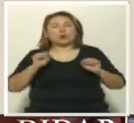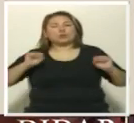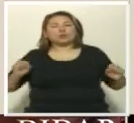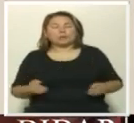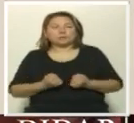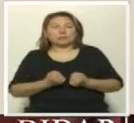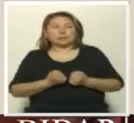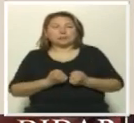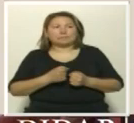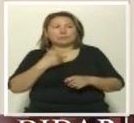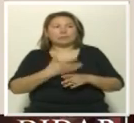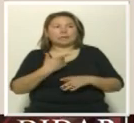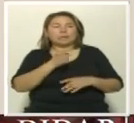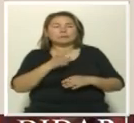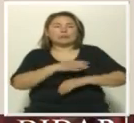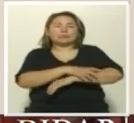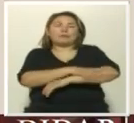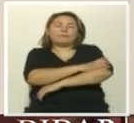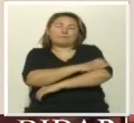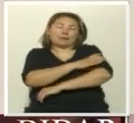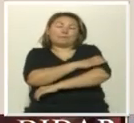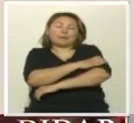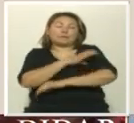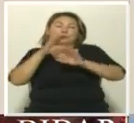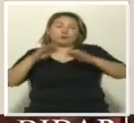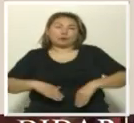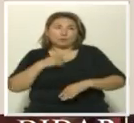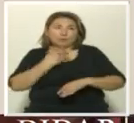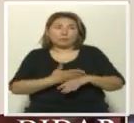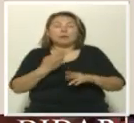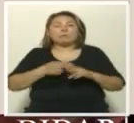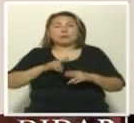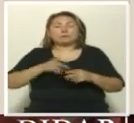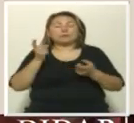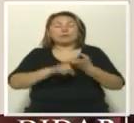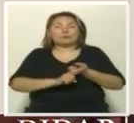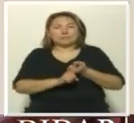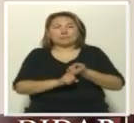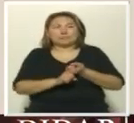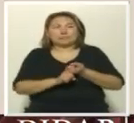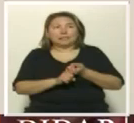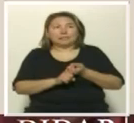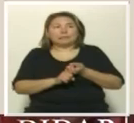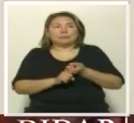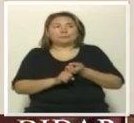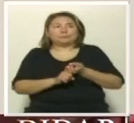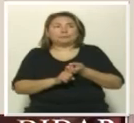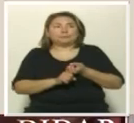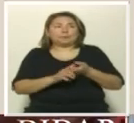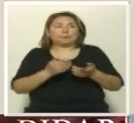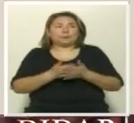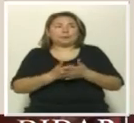болғанда, аяз қысқан кезде газдың давлениесі түседі, өзіңіз де білесіз, энергетик. Сол кезде ана жақтан агрестен